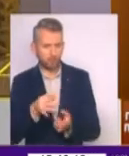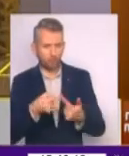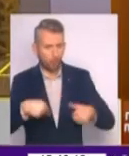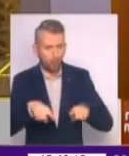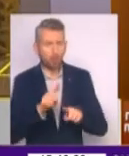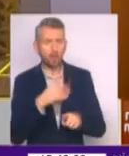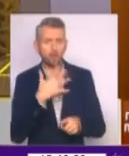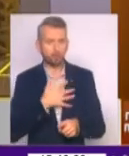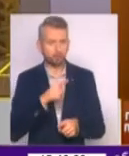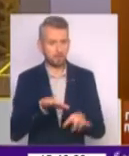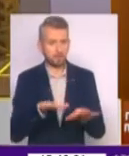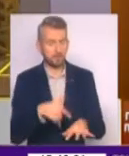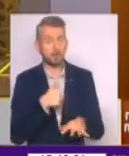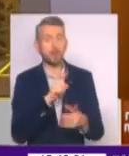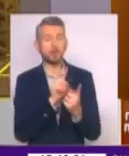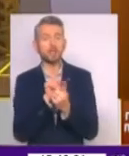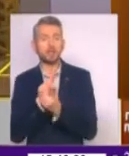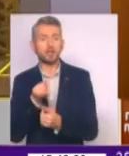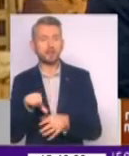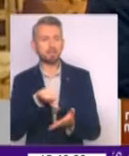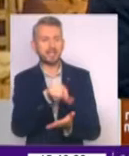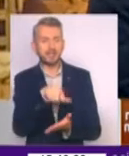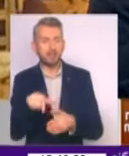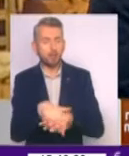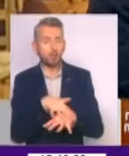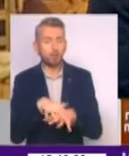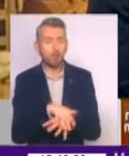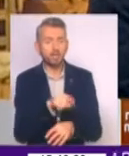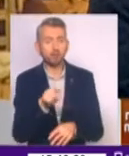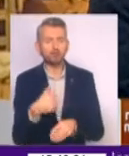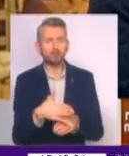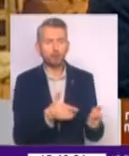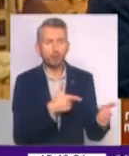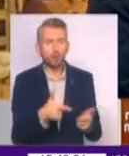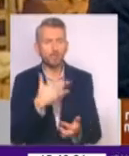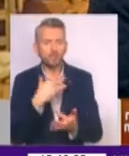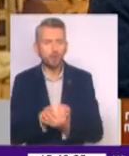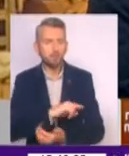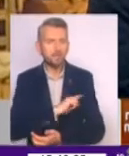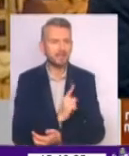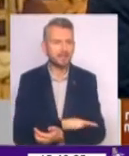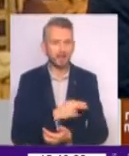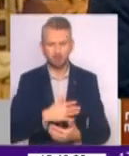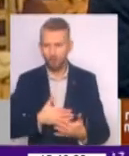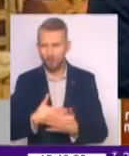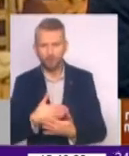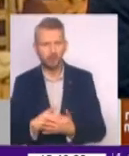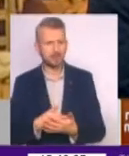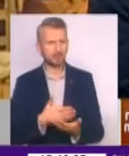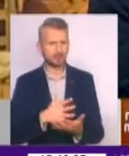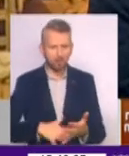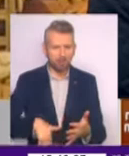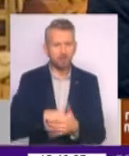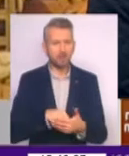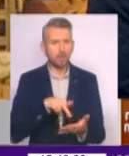місце. Зустрічався з представниками громади, і вони вже готові своїми силами по-волонтерськи виходити допомагати. Так,